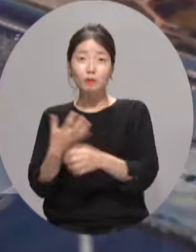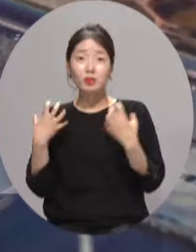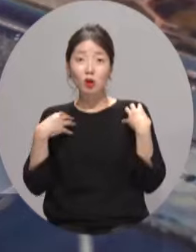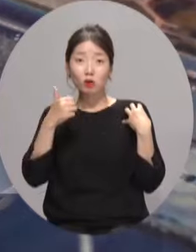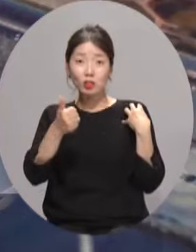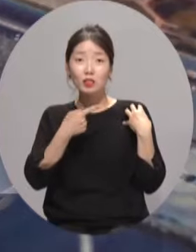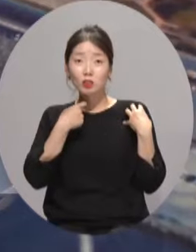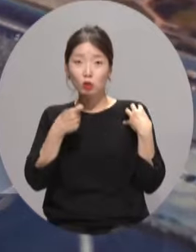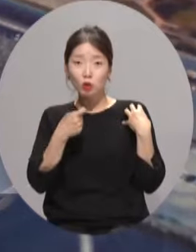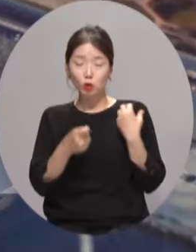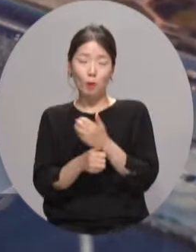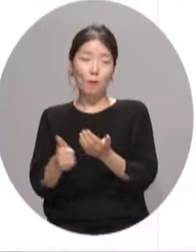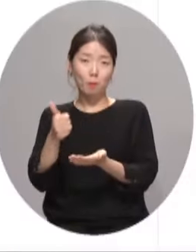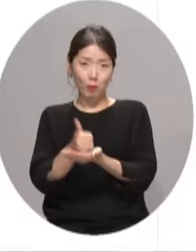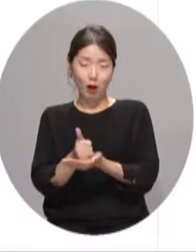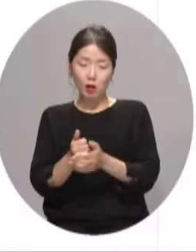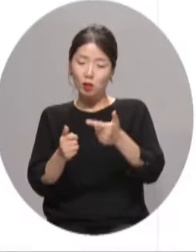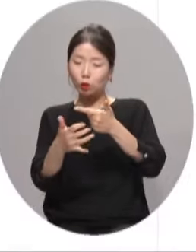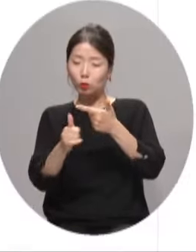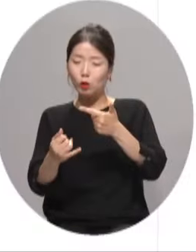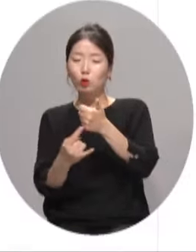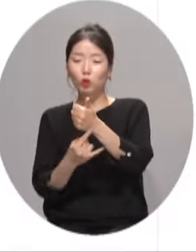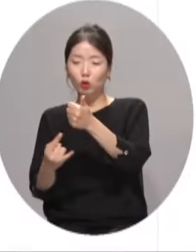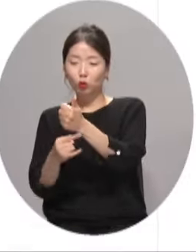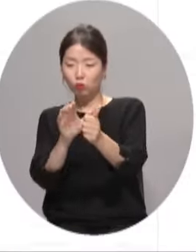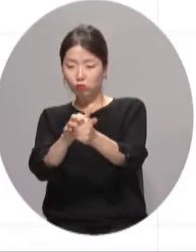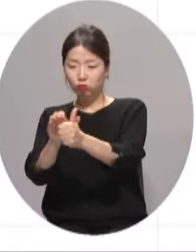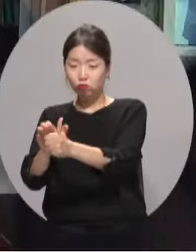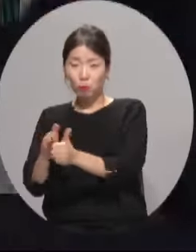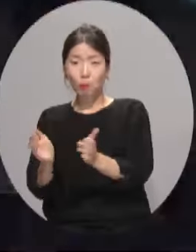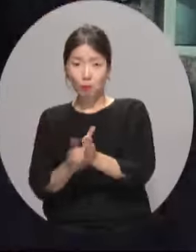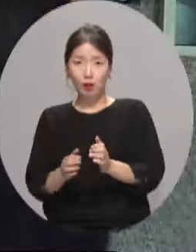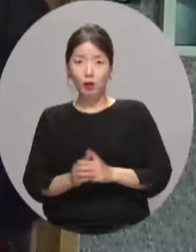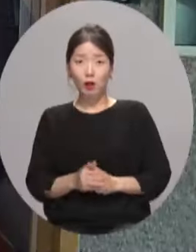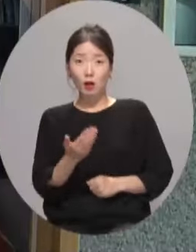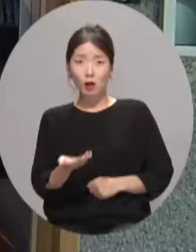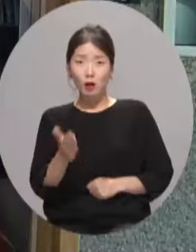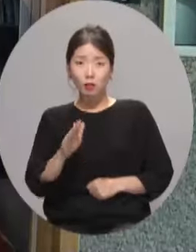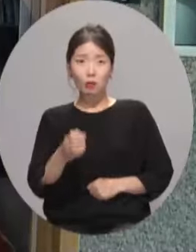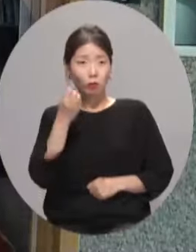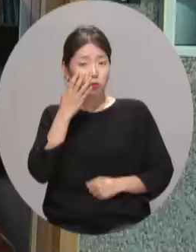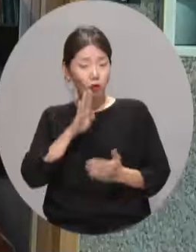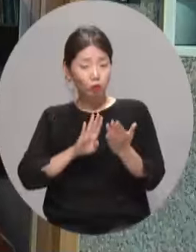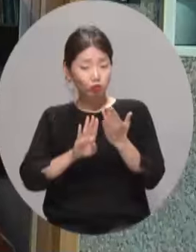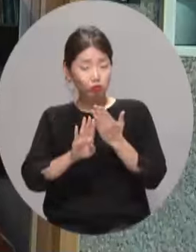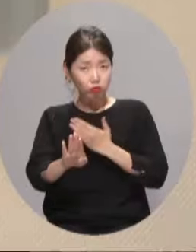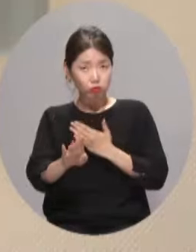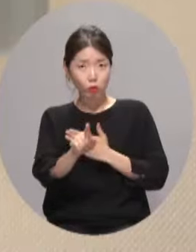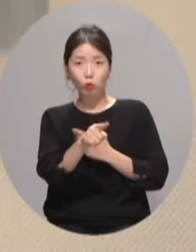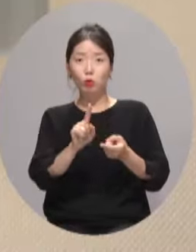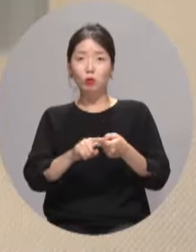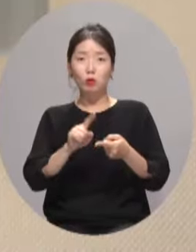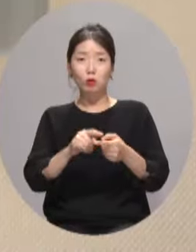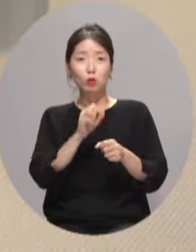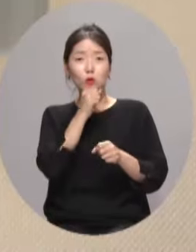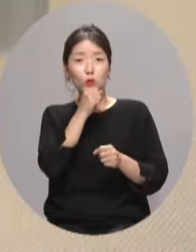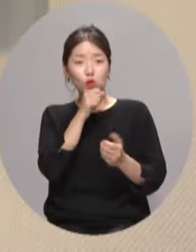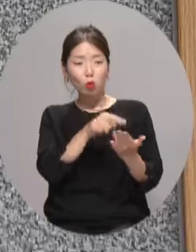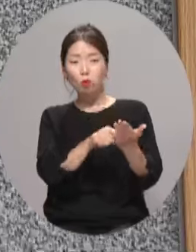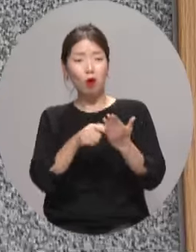양충모 감사위원장을 필두로 여섯명의 위원을 임명했습니다 하지만 출범 4개월이 다되도록 이렇다할 실적이